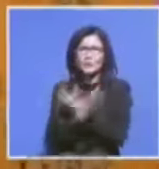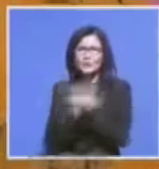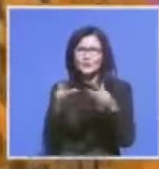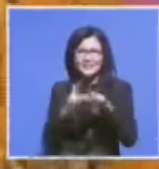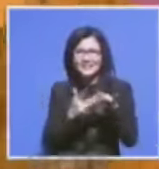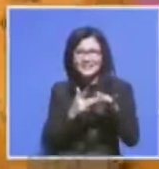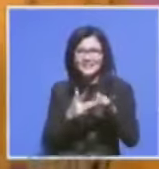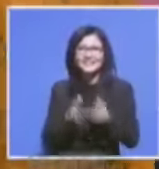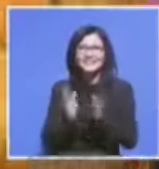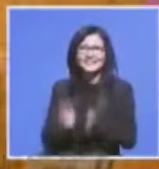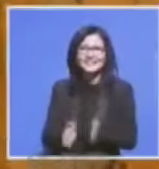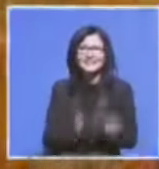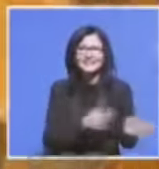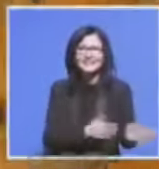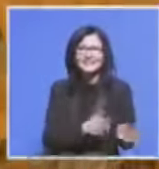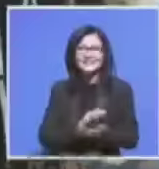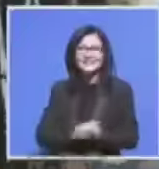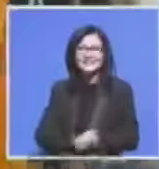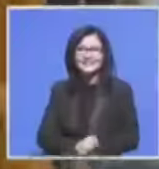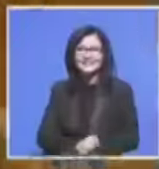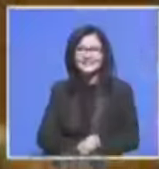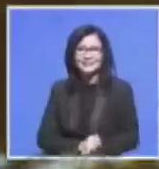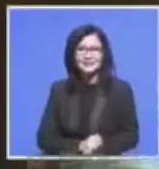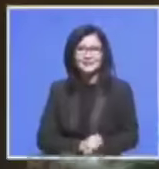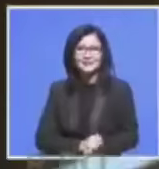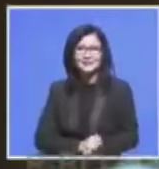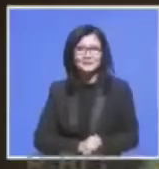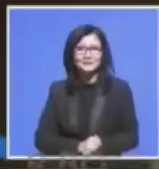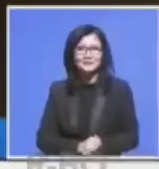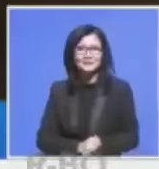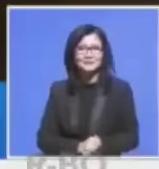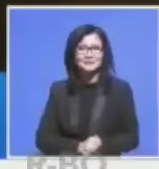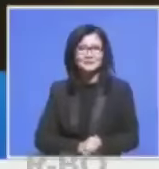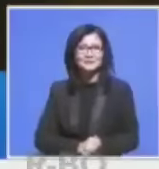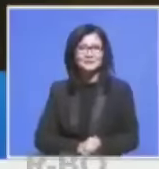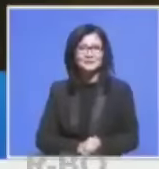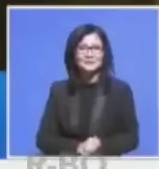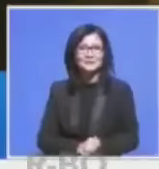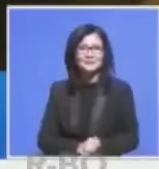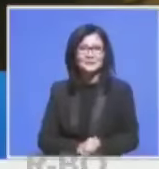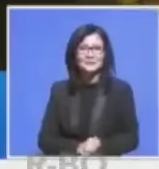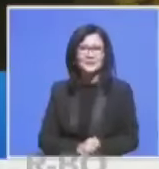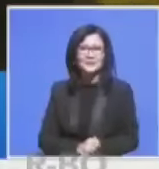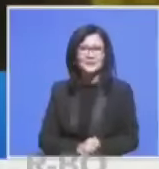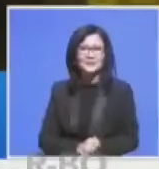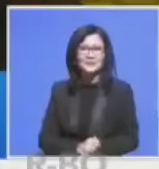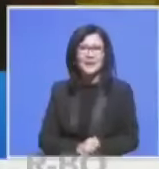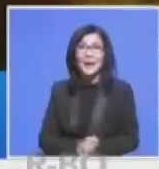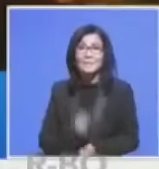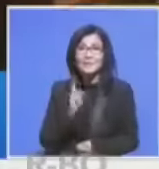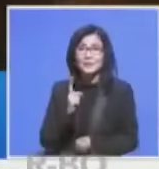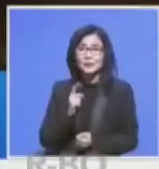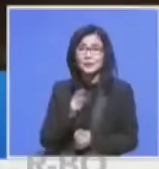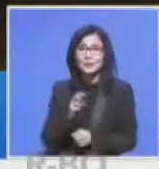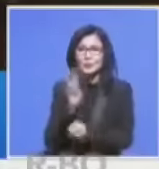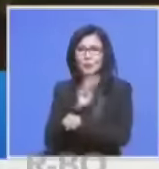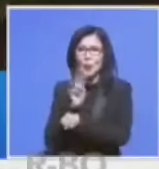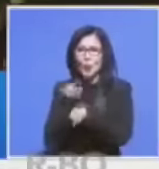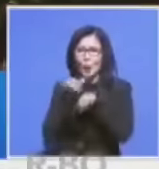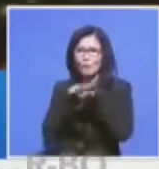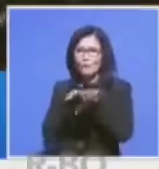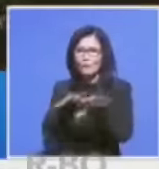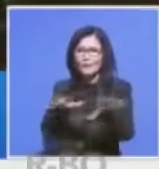Nur, Palangkaraya, Kalimantan Tengah. Gak bisa berhenti goyang dia ya. Dan pemirsa yang satu ini juga viral dan masih